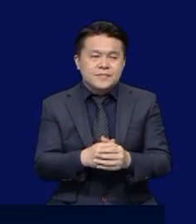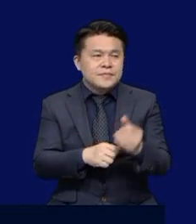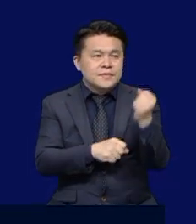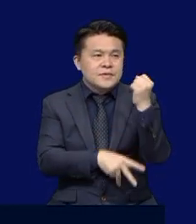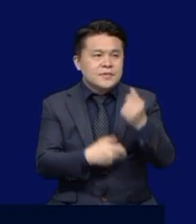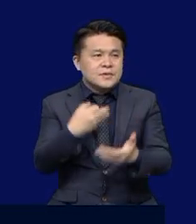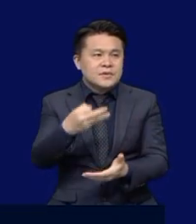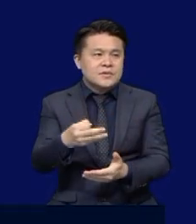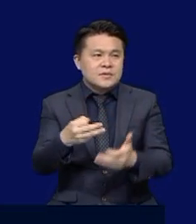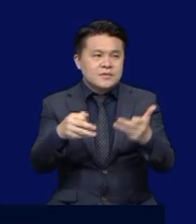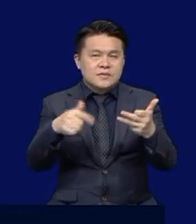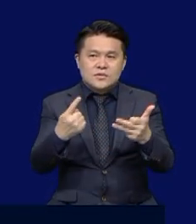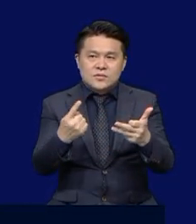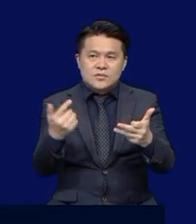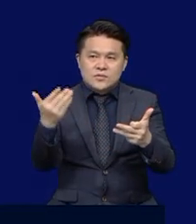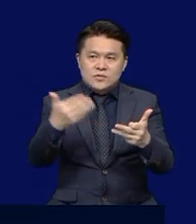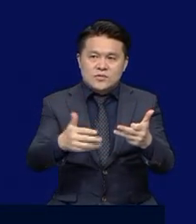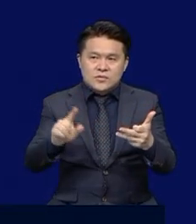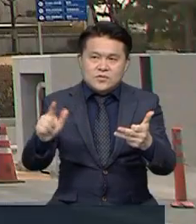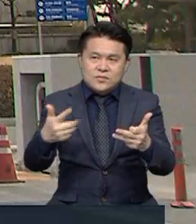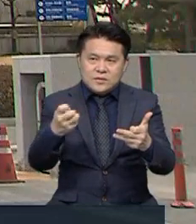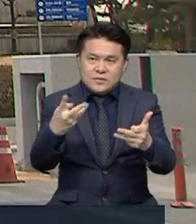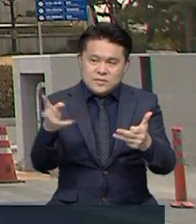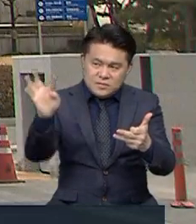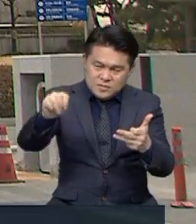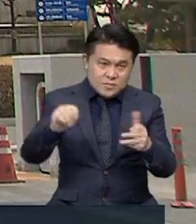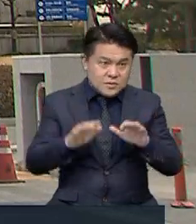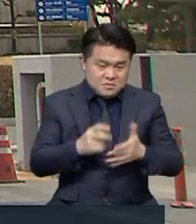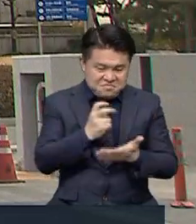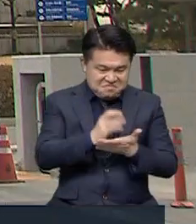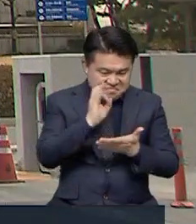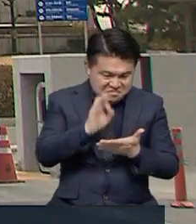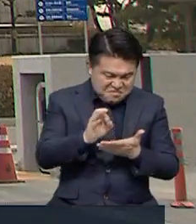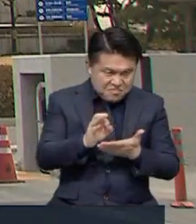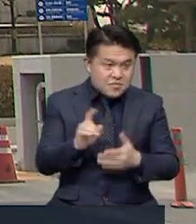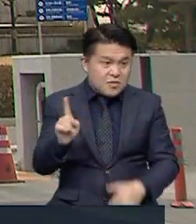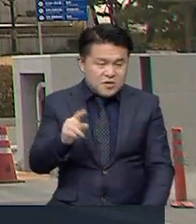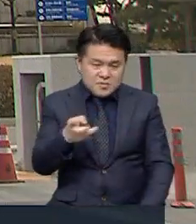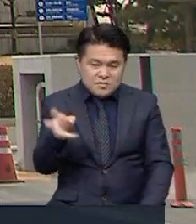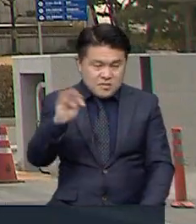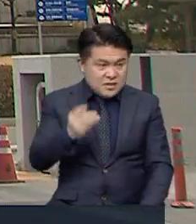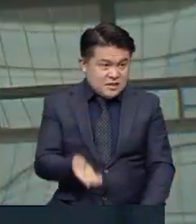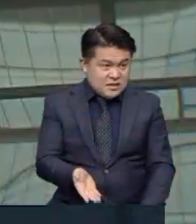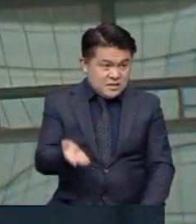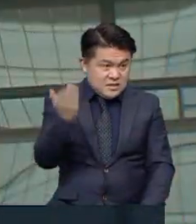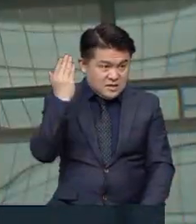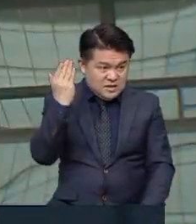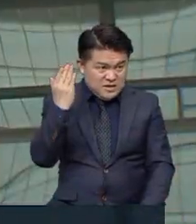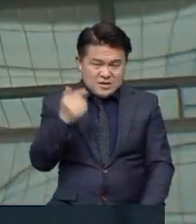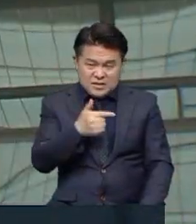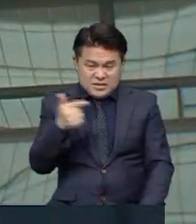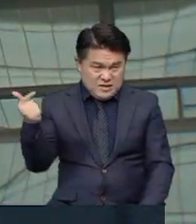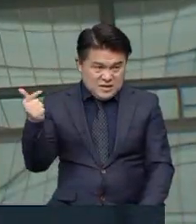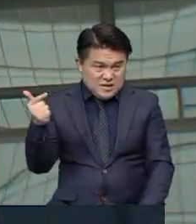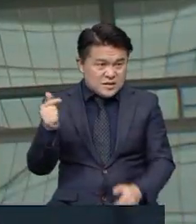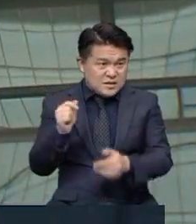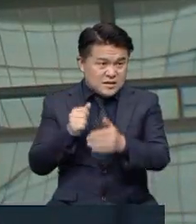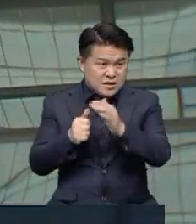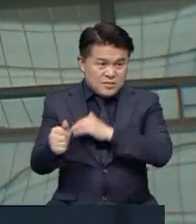18조 9,633억 원입니다. 현행 상속세법은 30억 원 이상의 최대 주주 주식을 상속할